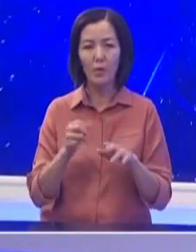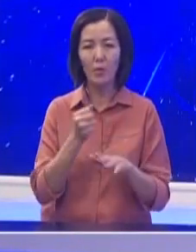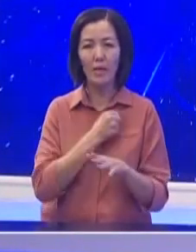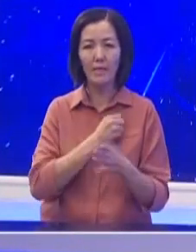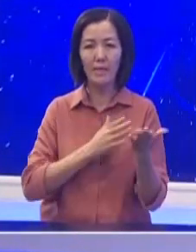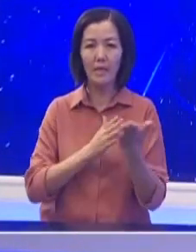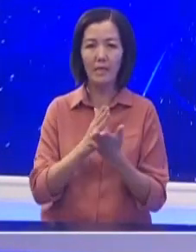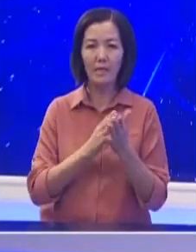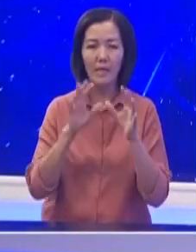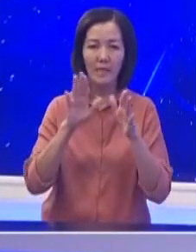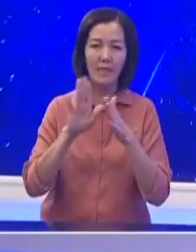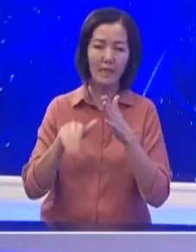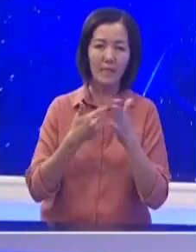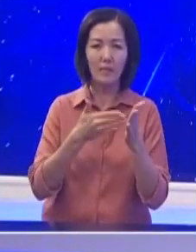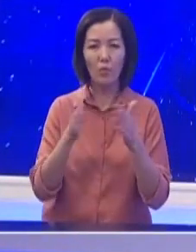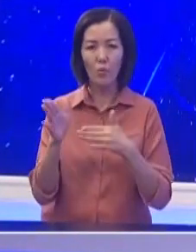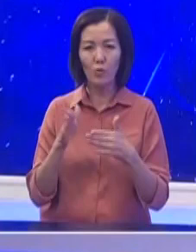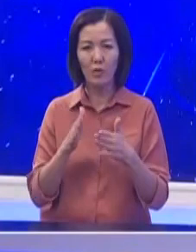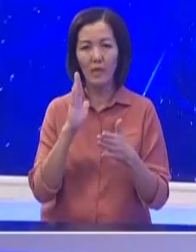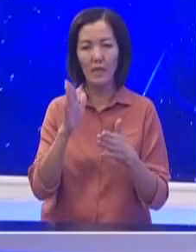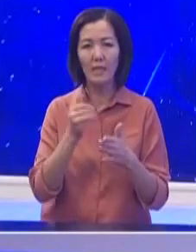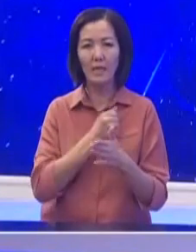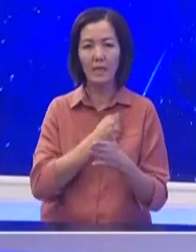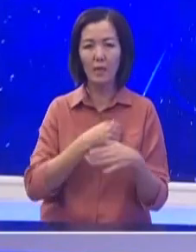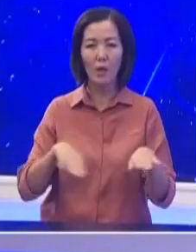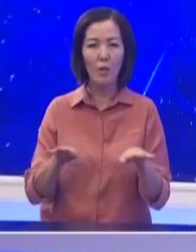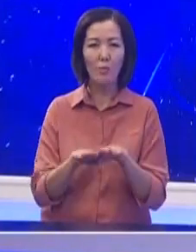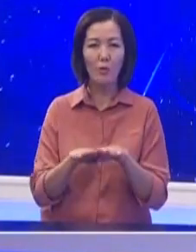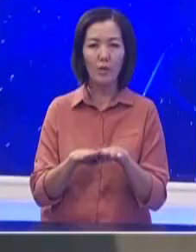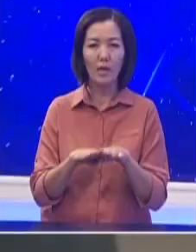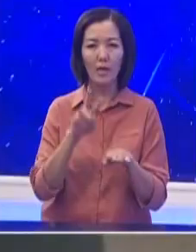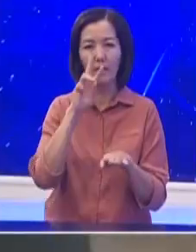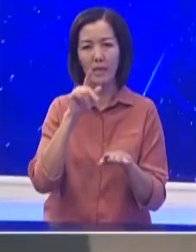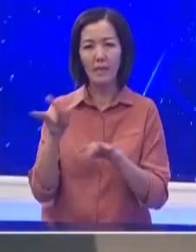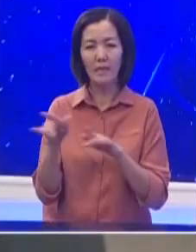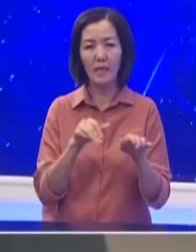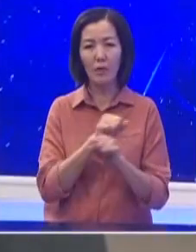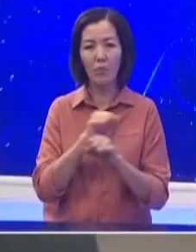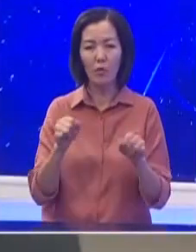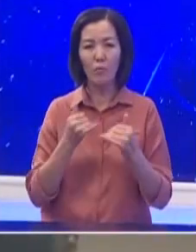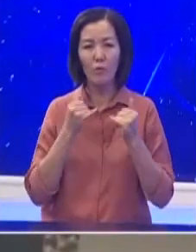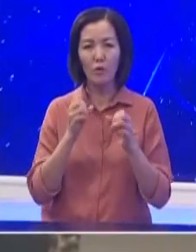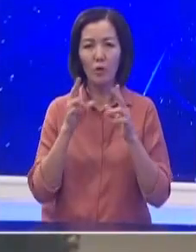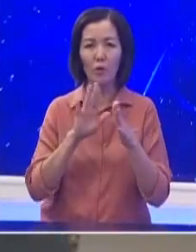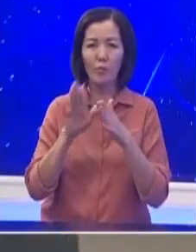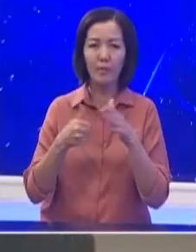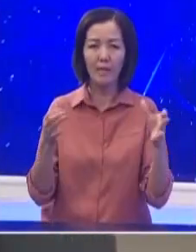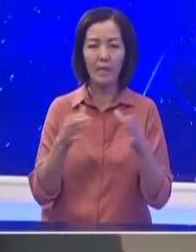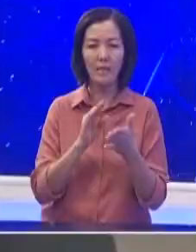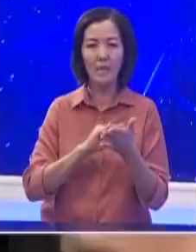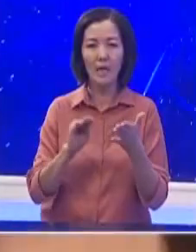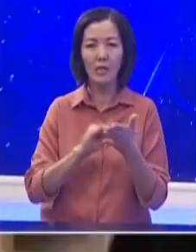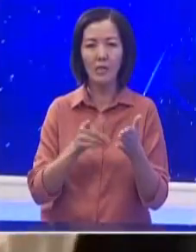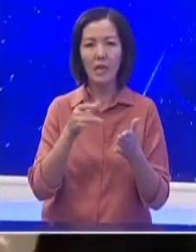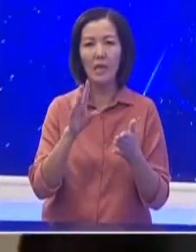қызметшілер арасындағы заңсыздықтарды жою және келешекте әскердегі мұндай теріс іс-әрекеттерді болдырмау үшін қауіпсіздік кеңесінің хатшысы